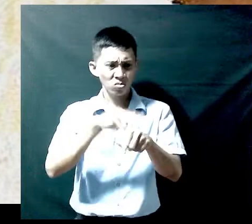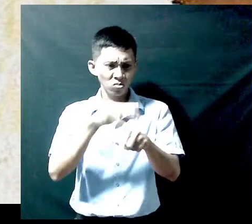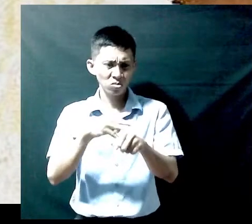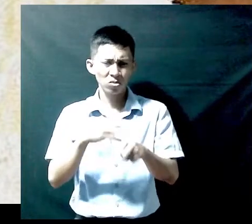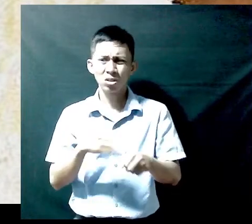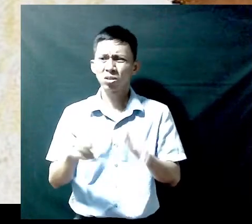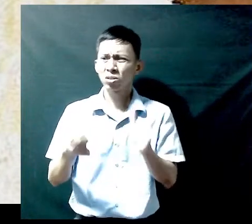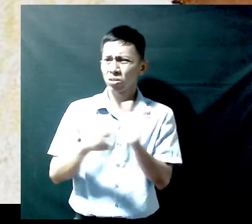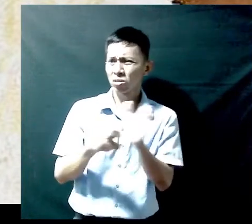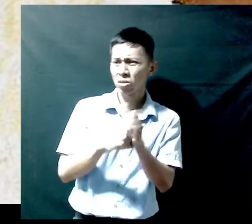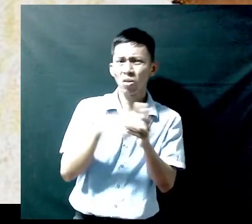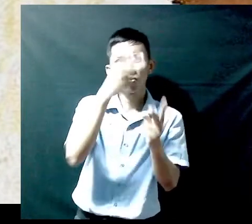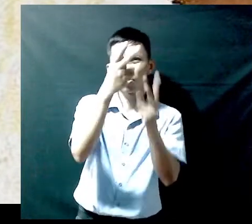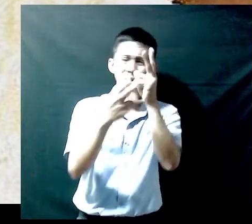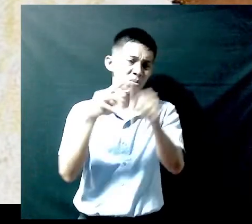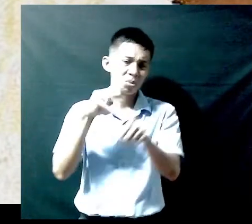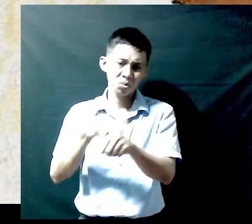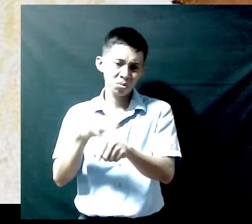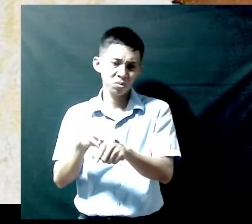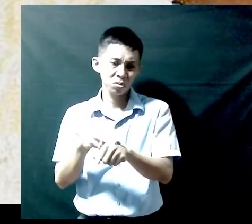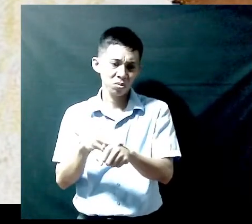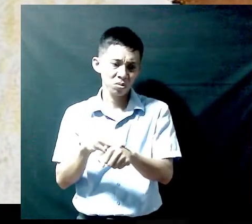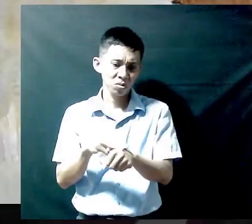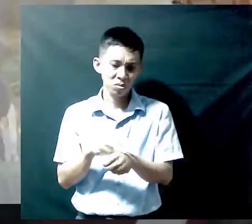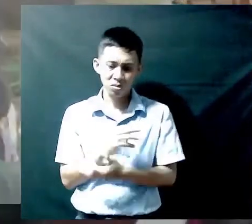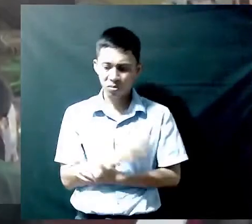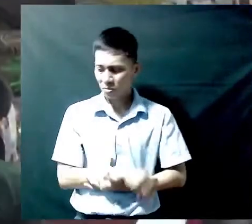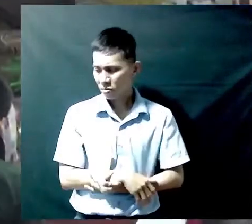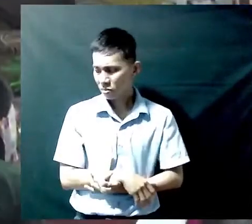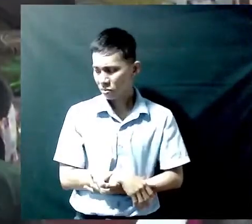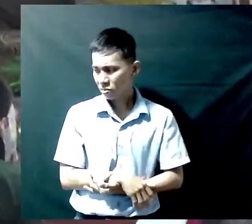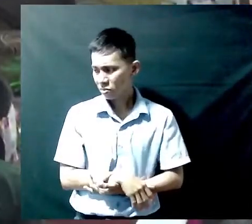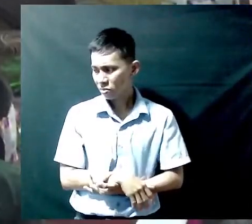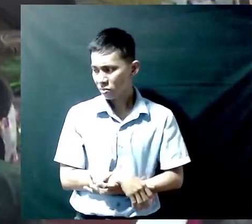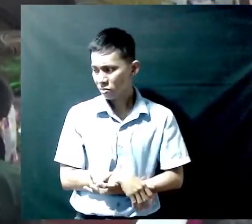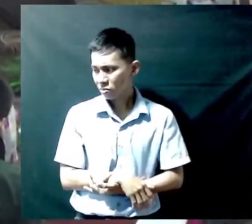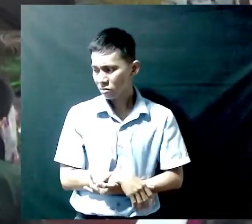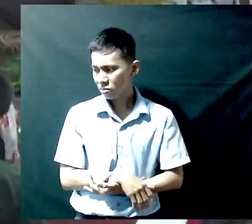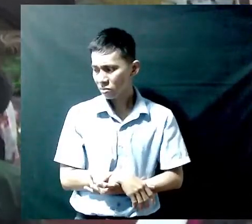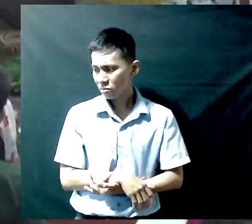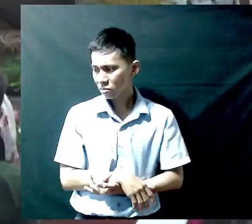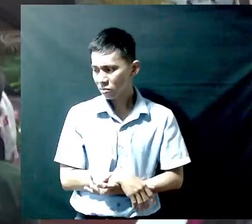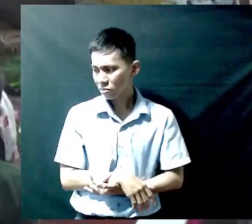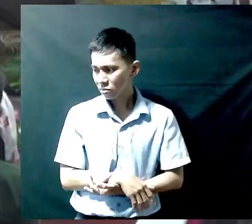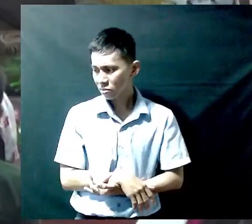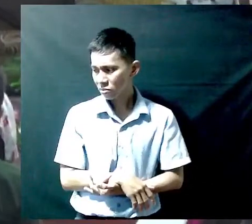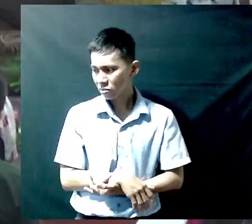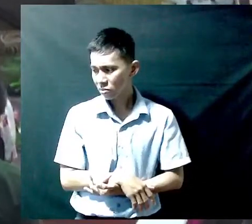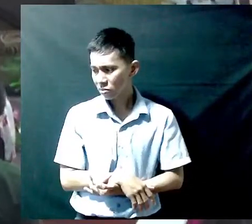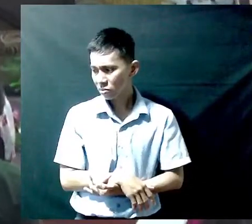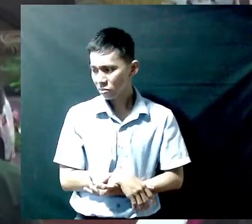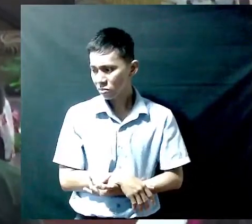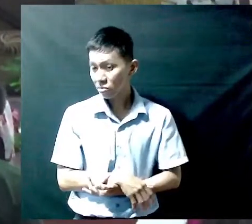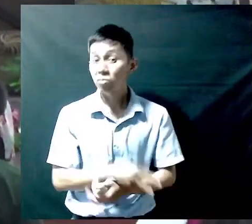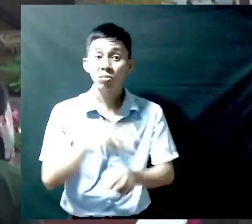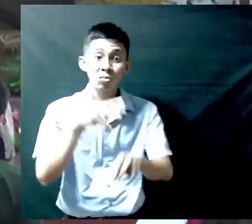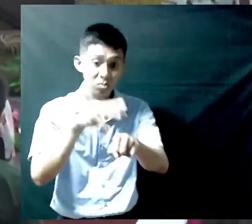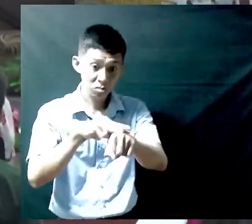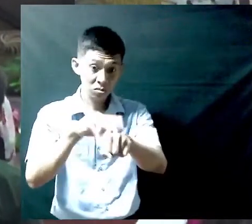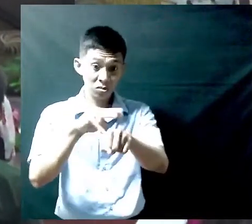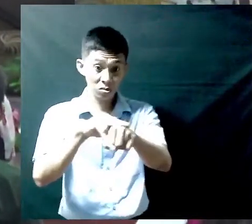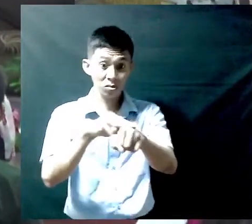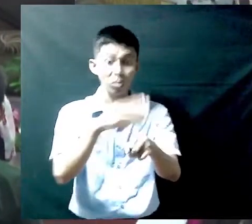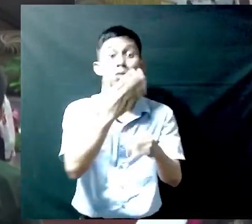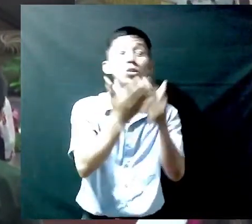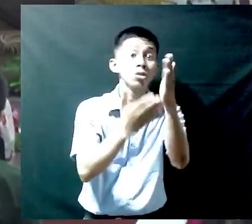nasa visitation ministry. Kasi ang thinking natin, yung ministry is serving other people. Which is tama po